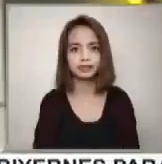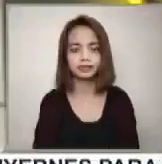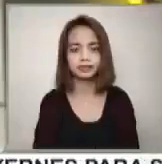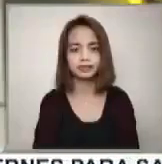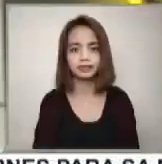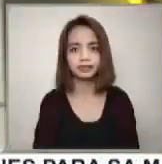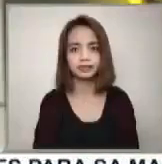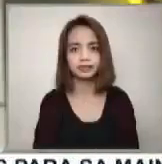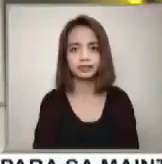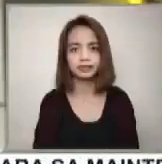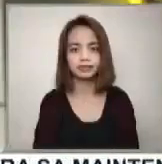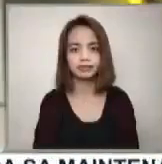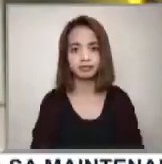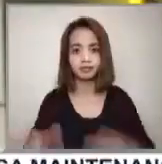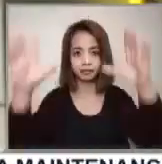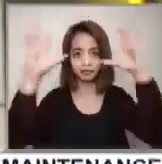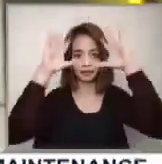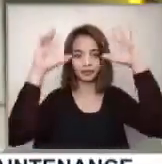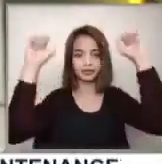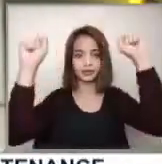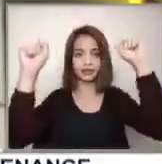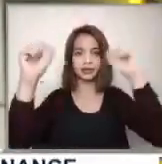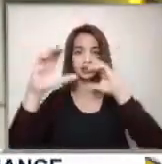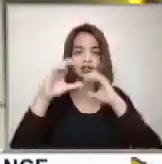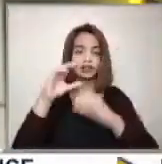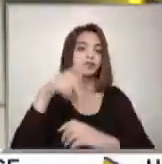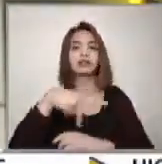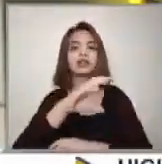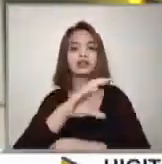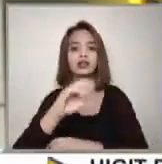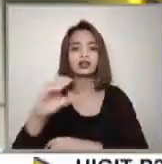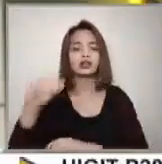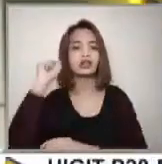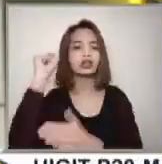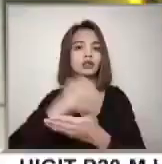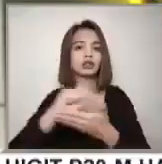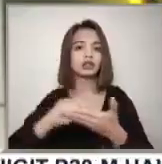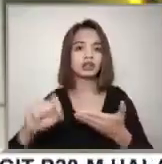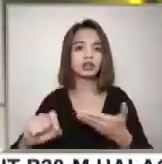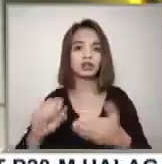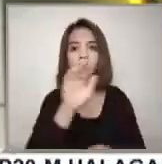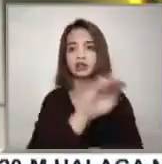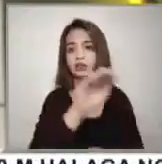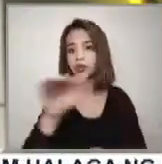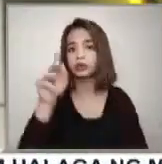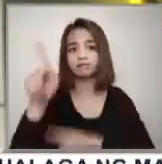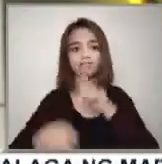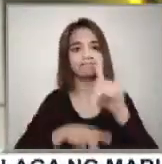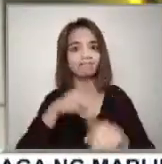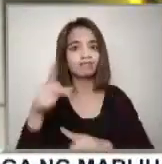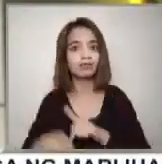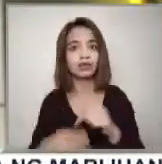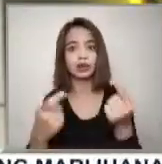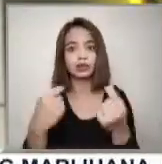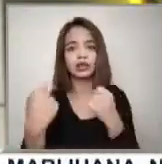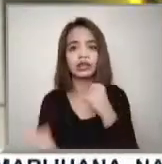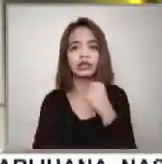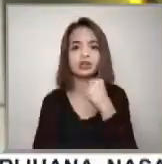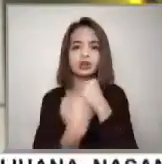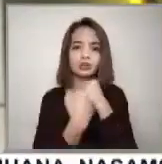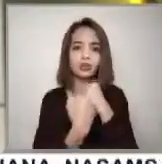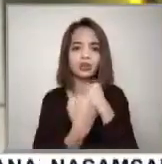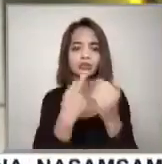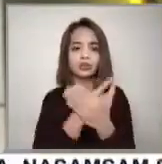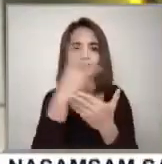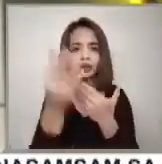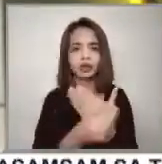Nanawagan naman si Presidential Communications Operations Office Secretary Martin Andanar sa publiko na suportahan ng mga programa ng pamahalaan na